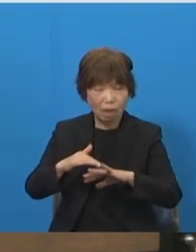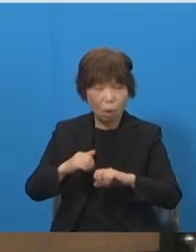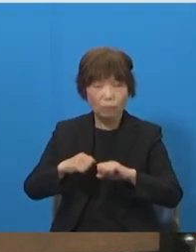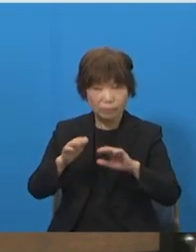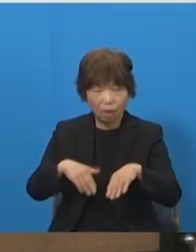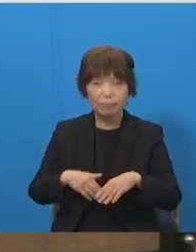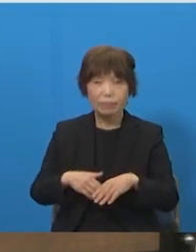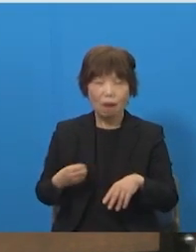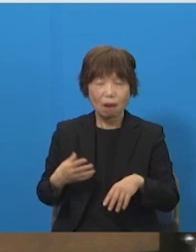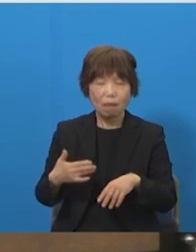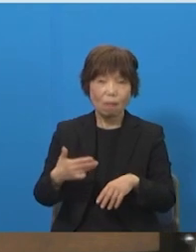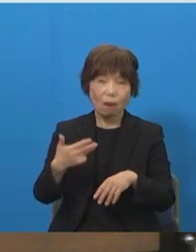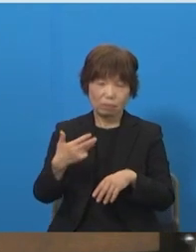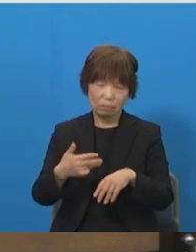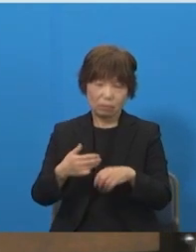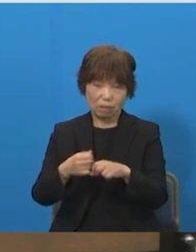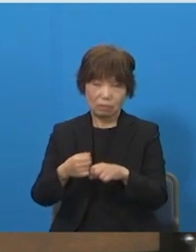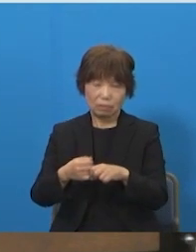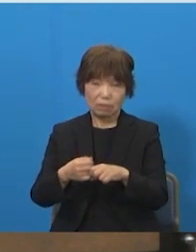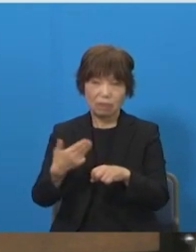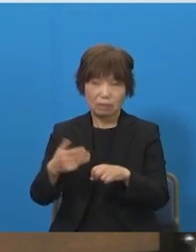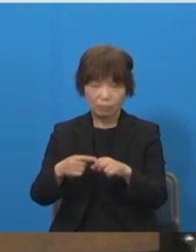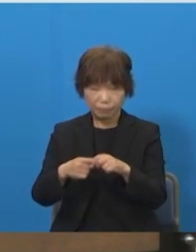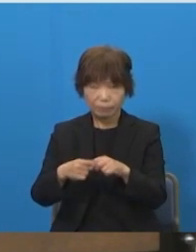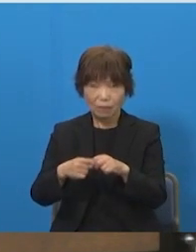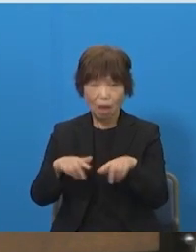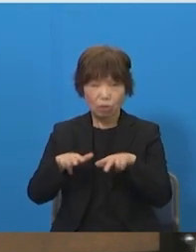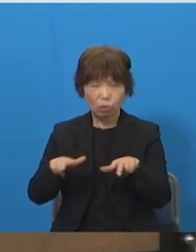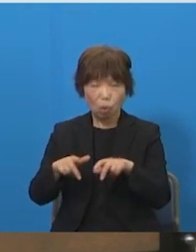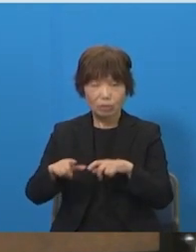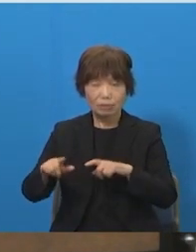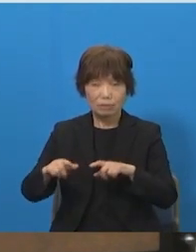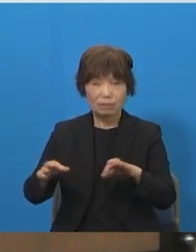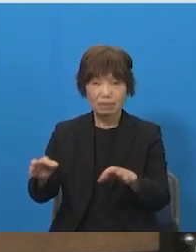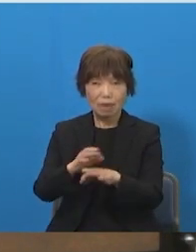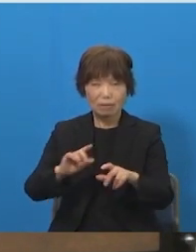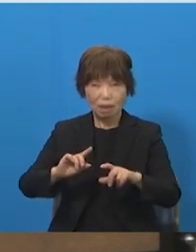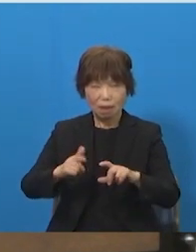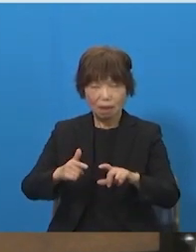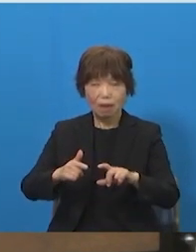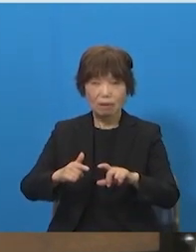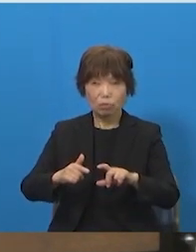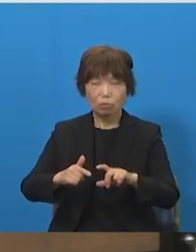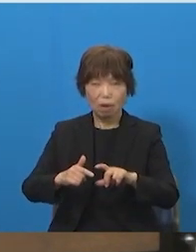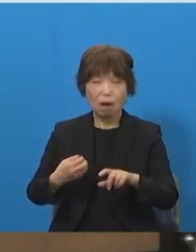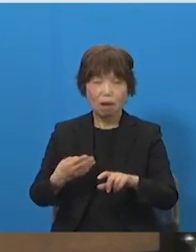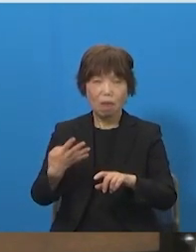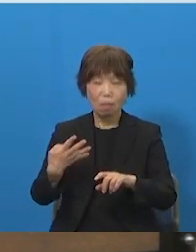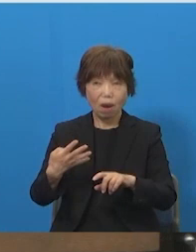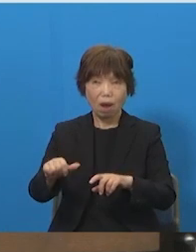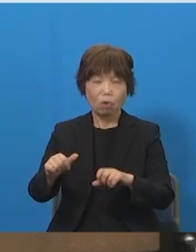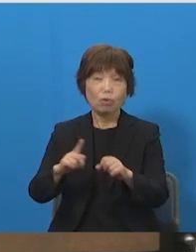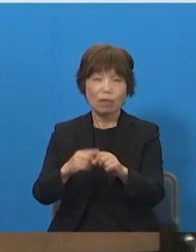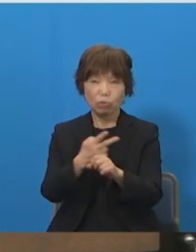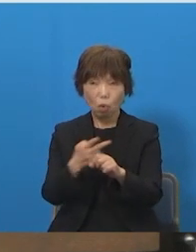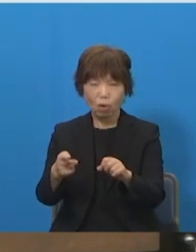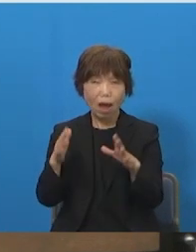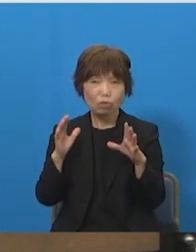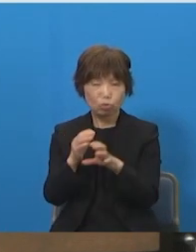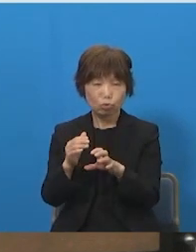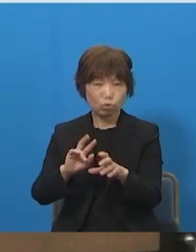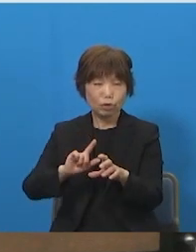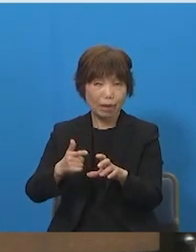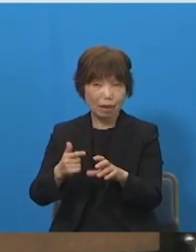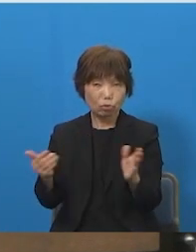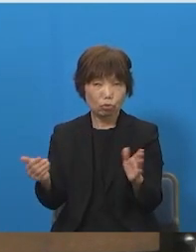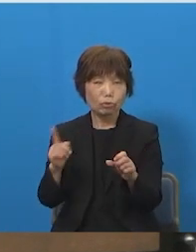年8月に発行された行財政改革計画は、令和5年度が集中改革期間の最終